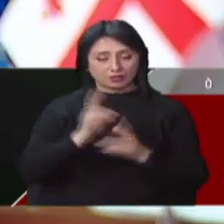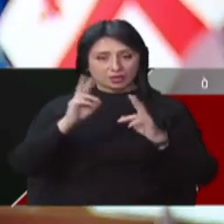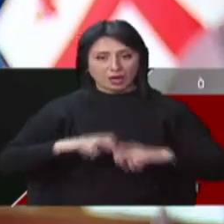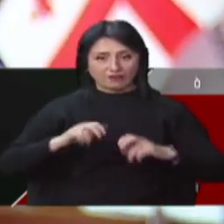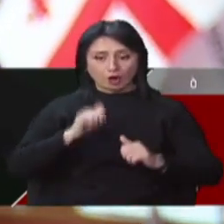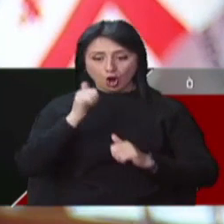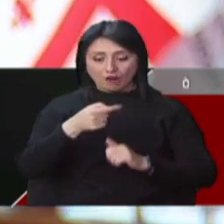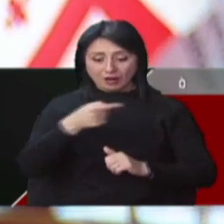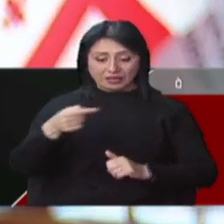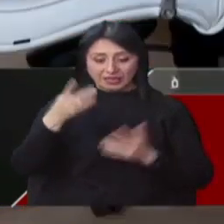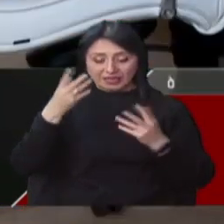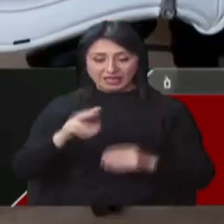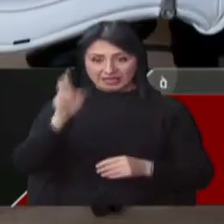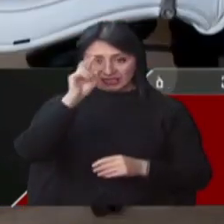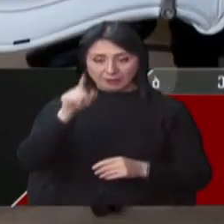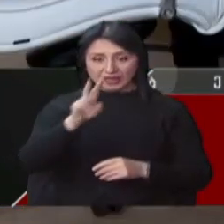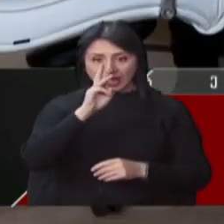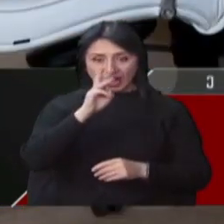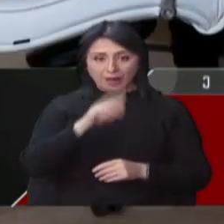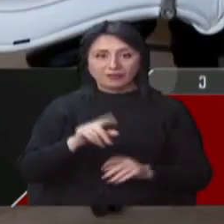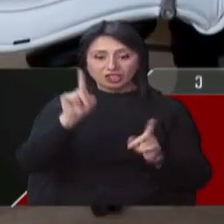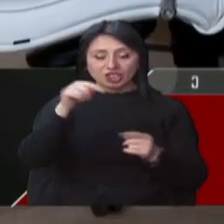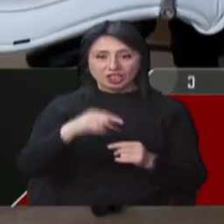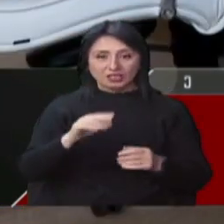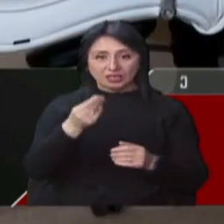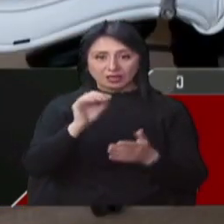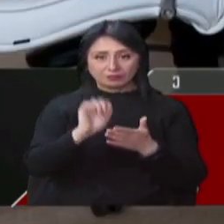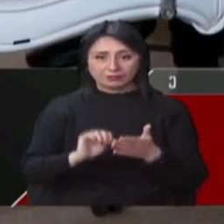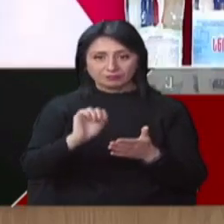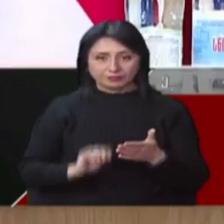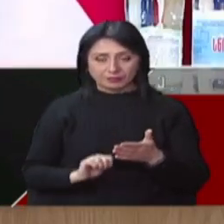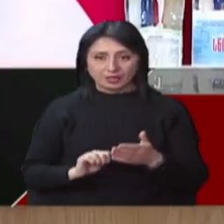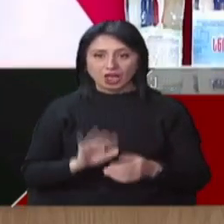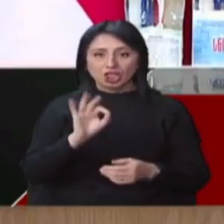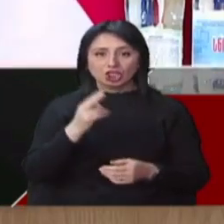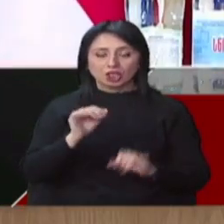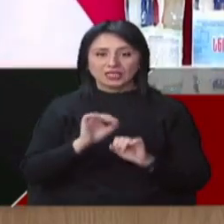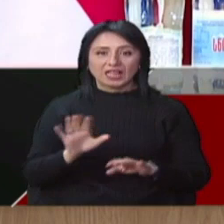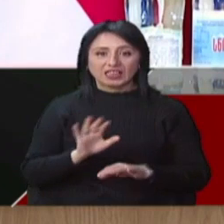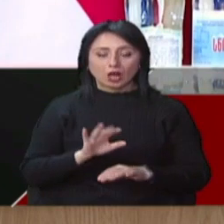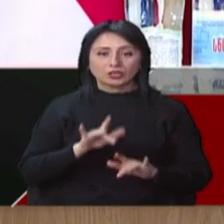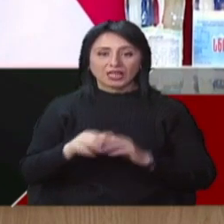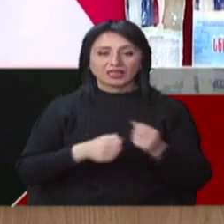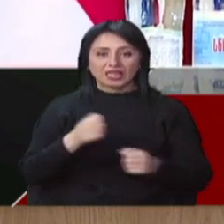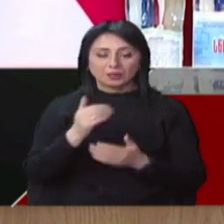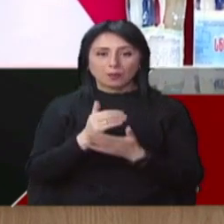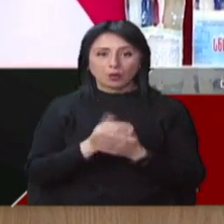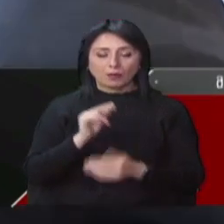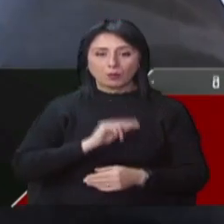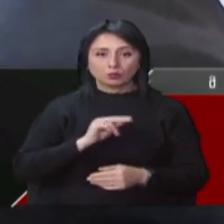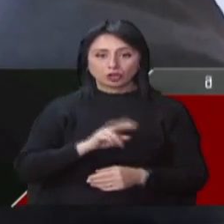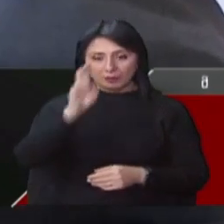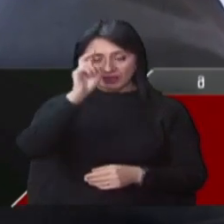ამოწმებს. ყოველგაცდენილ დღეზე სახელმწიფო მათ ხელფასიდან შესაბამის თანხას აჭრის. სოციალურად დაუცველთა დასაქმების პროგრამის